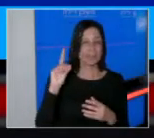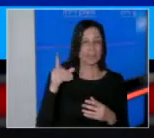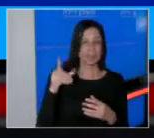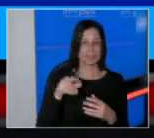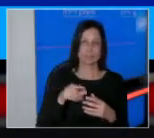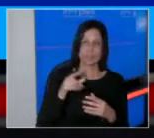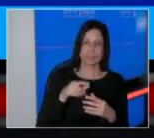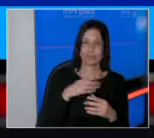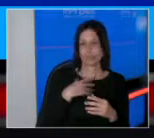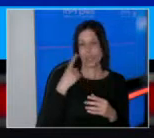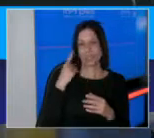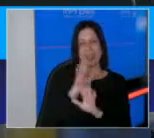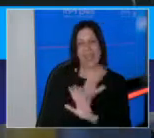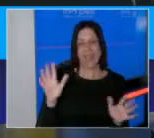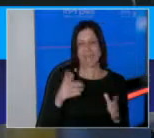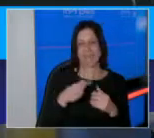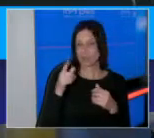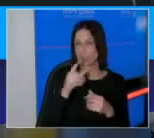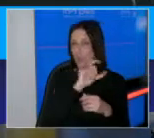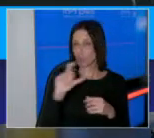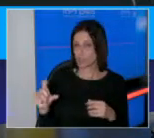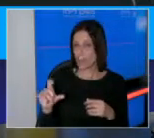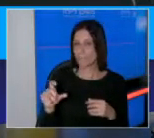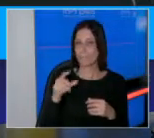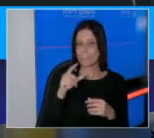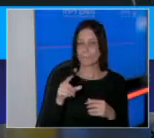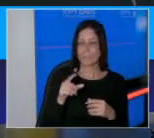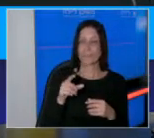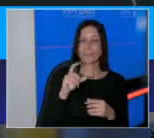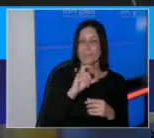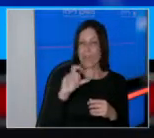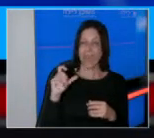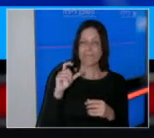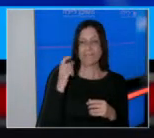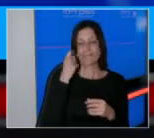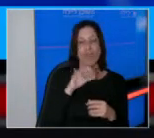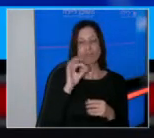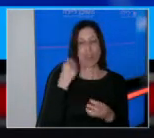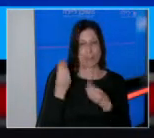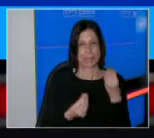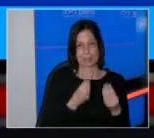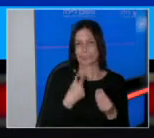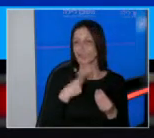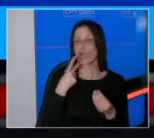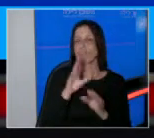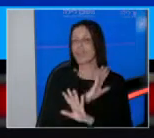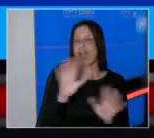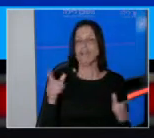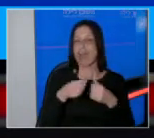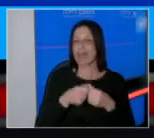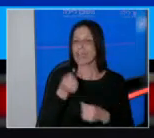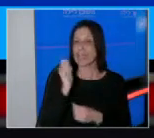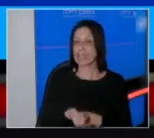לא שמעתי אף חבר כנסת, הורשע בעבירות מיניות, כן. אני לא ראיתי אף חבר